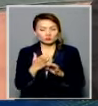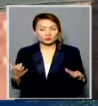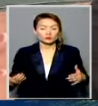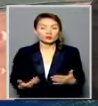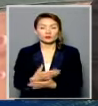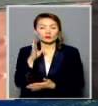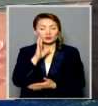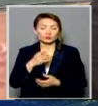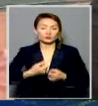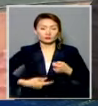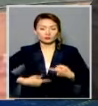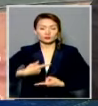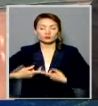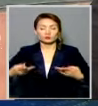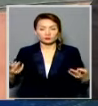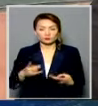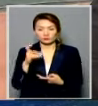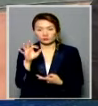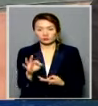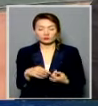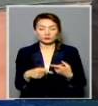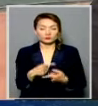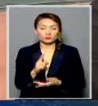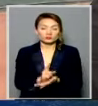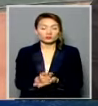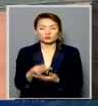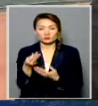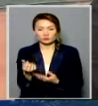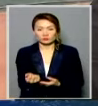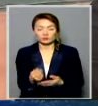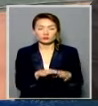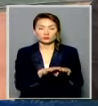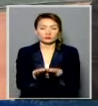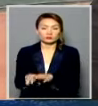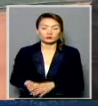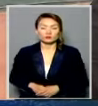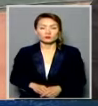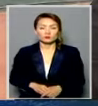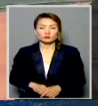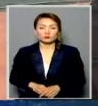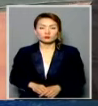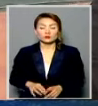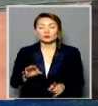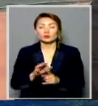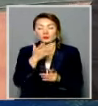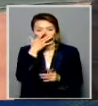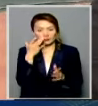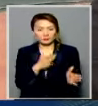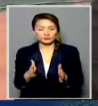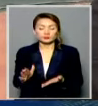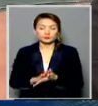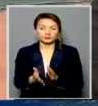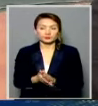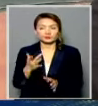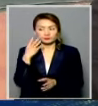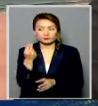новая водоочистная установка. 100% населения должно платить, и у всех должен быть счетчик. В целях упорядочения этого вопроса